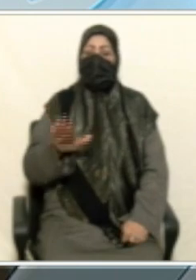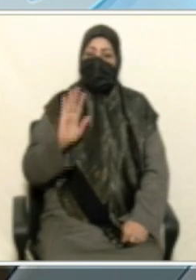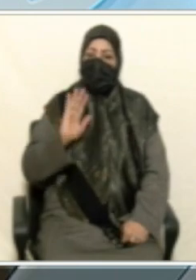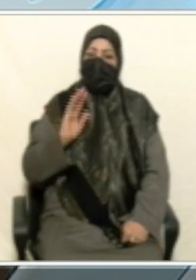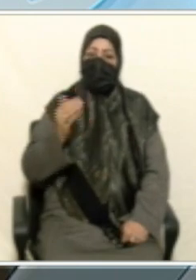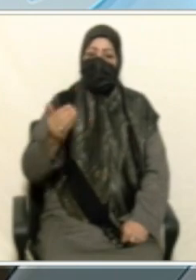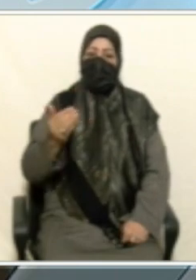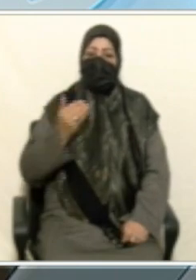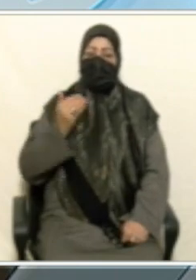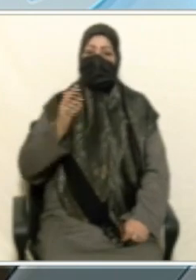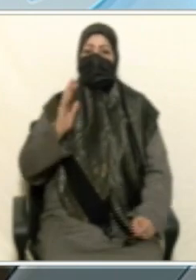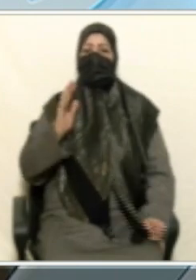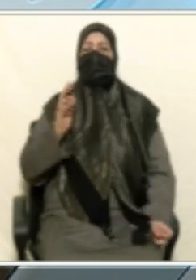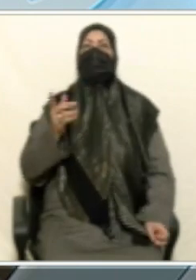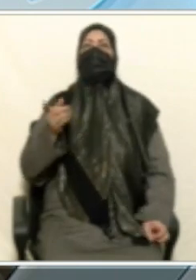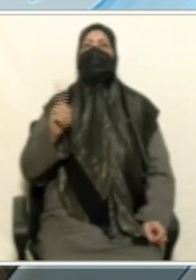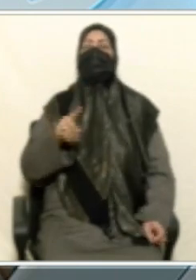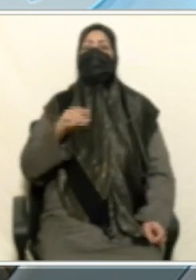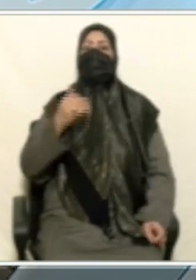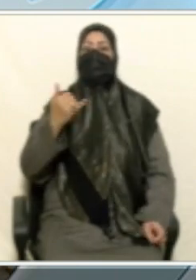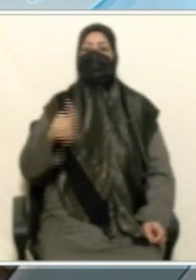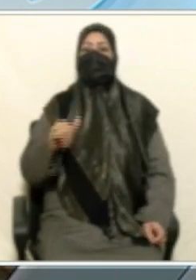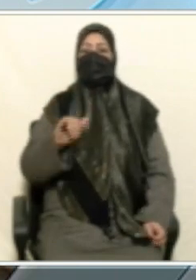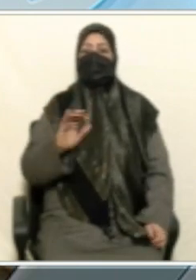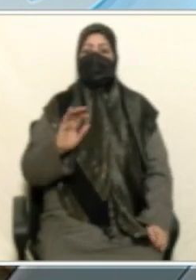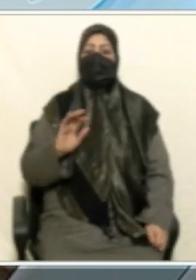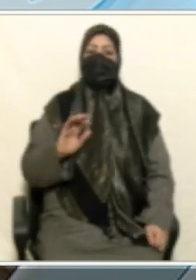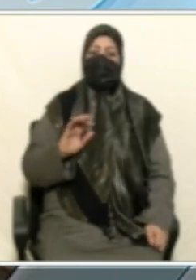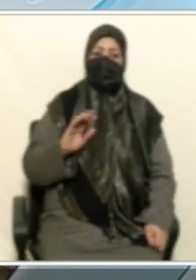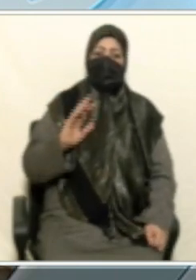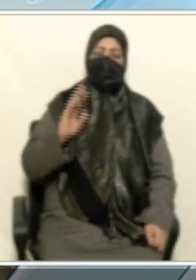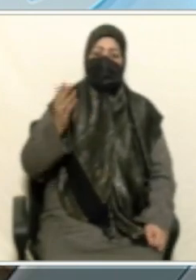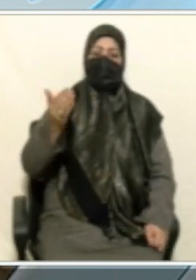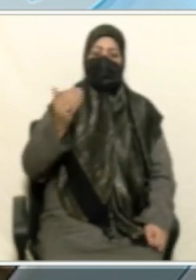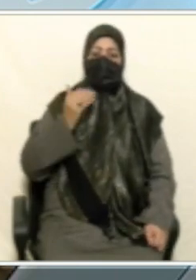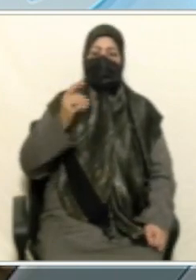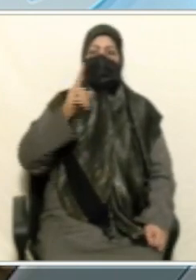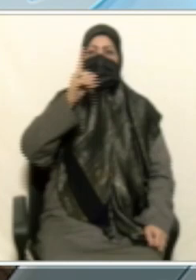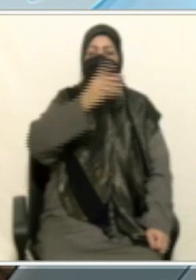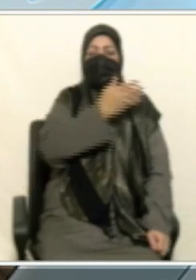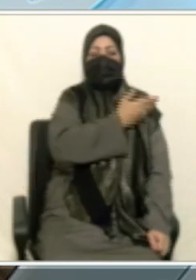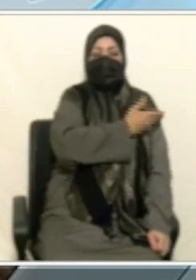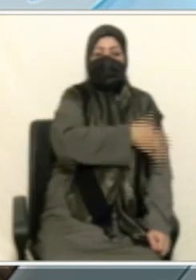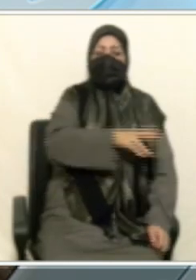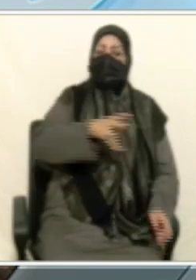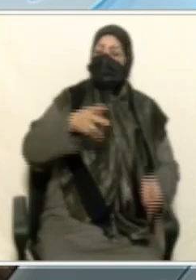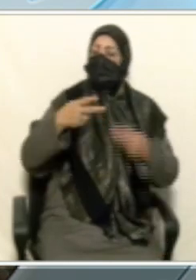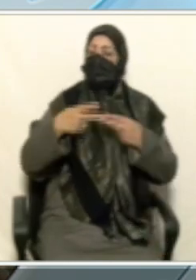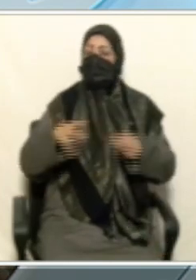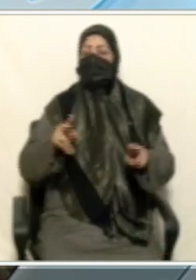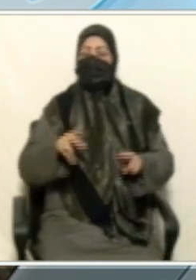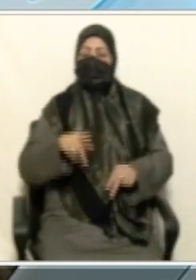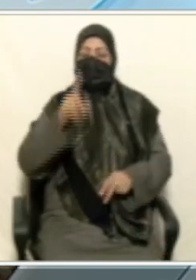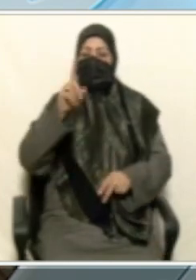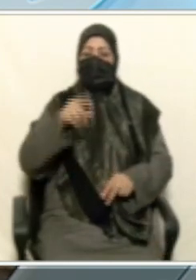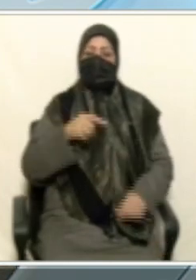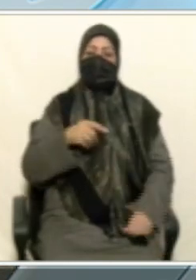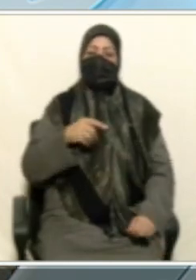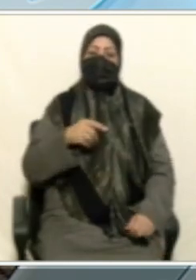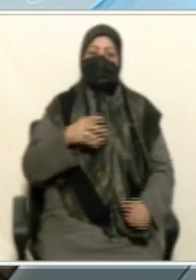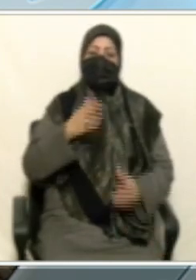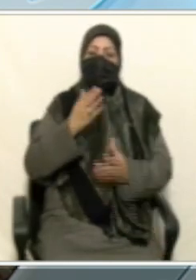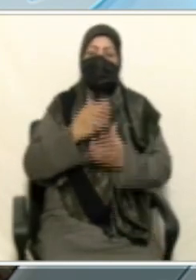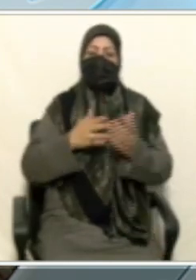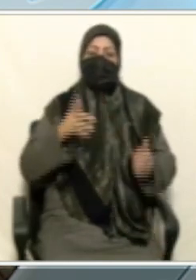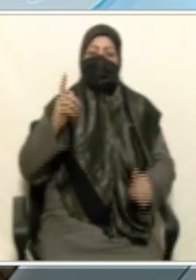فيه التوبة، من تاب قبل ذلك الله يقبله. وهذا الرجل الذي قتل 99 نفسا ثم كمل